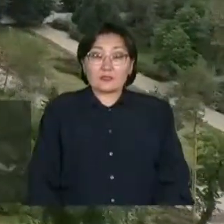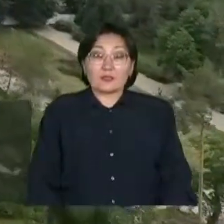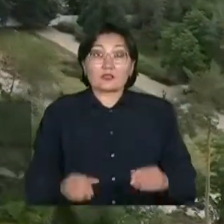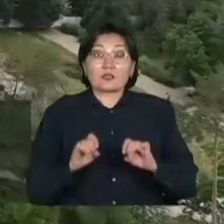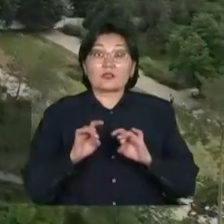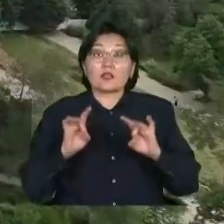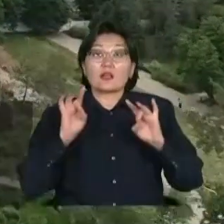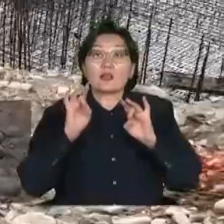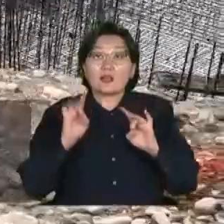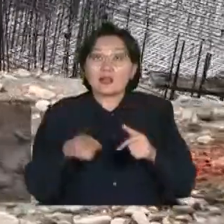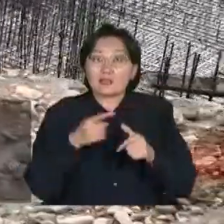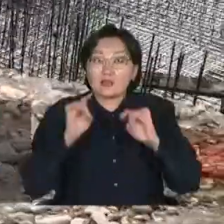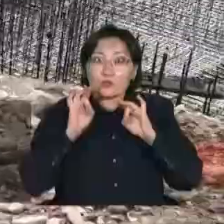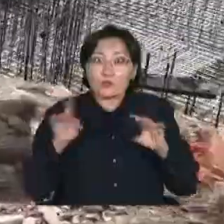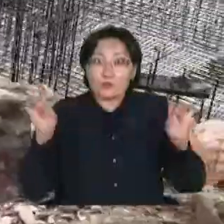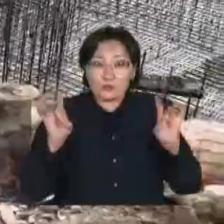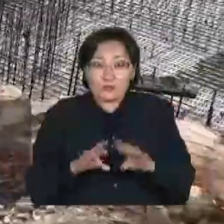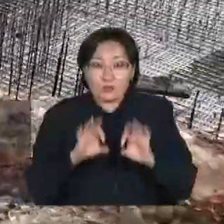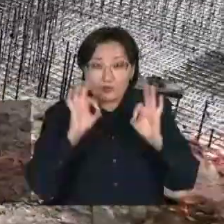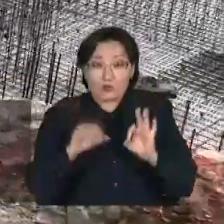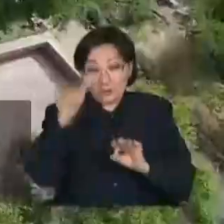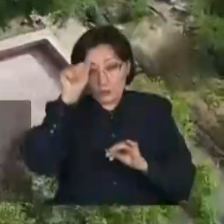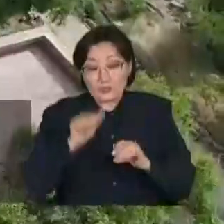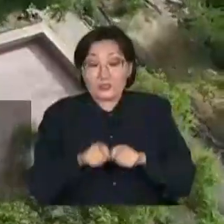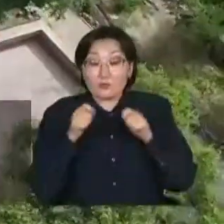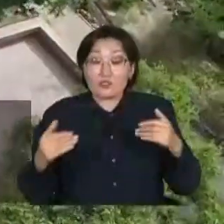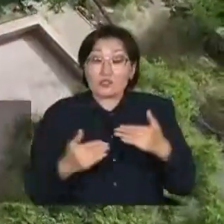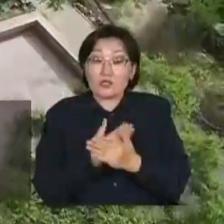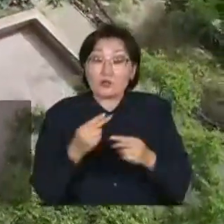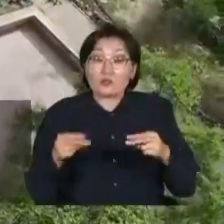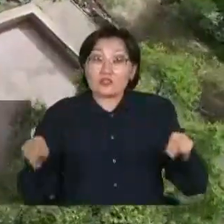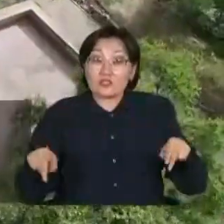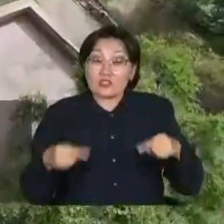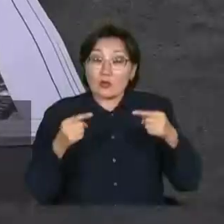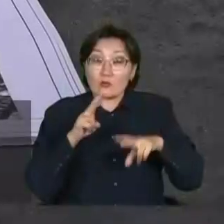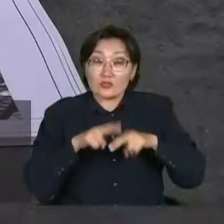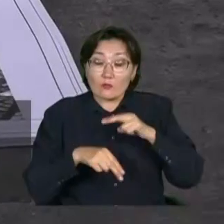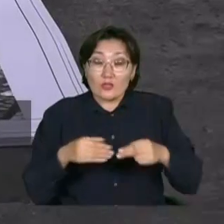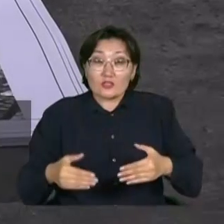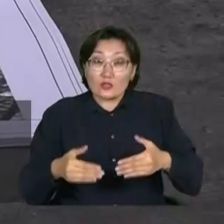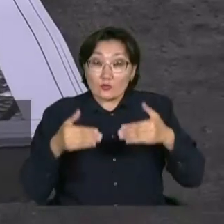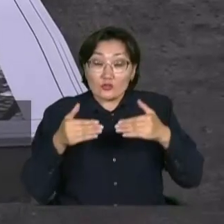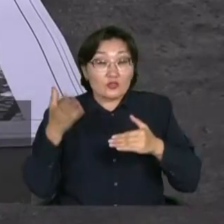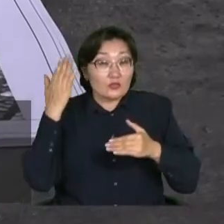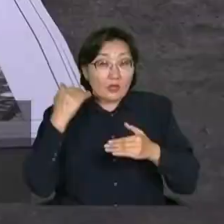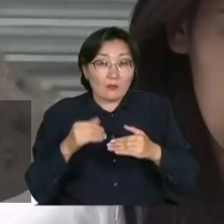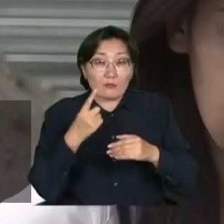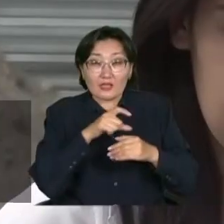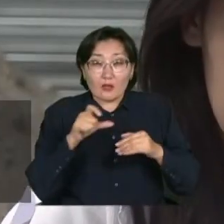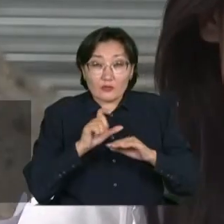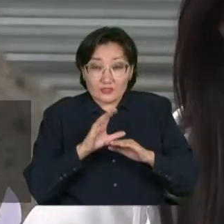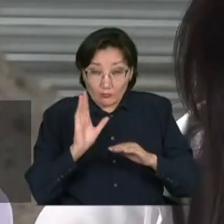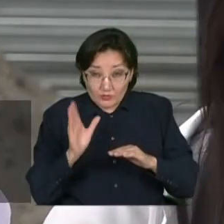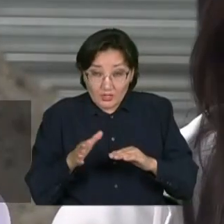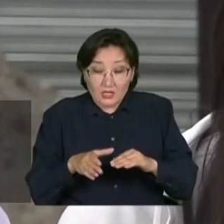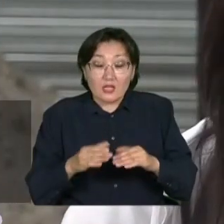Атаңызға айналған Аққу дәмханасы биыл күзде ашылады. Қайта жаңғырту аясында іргетасы қаланып жатқан нысан бұрынғыдай бір қабатты болмақ.